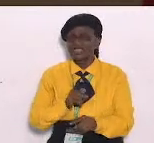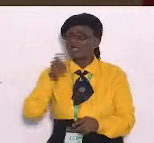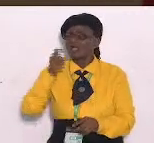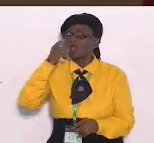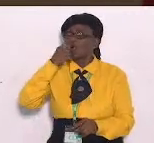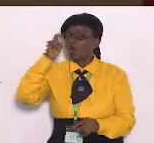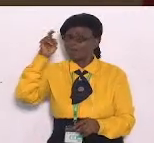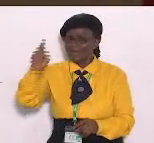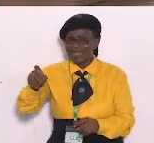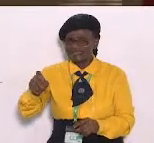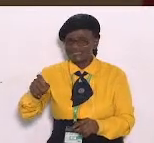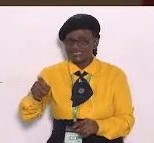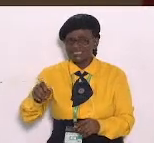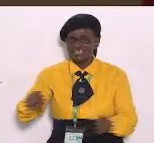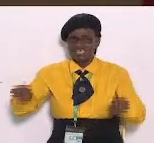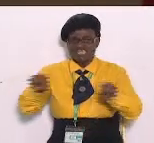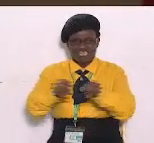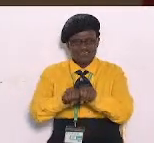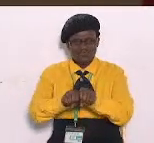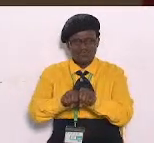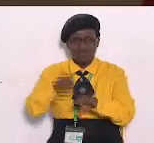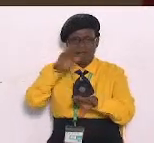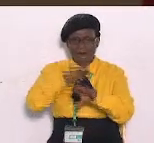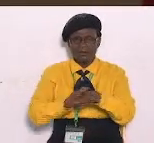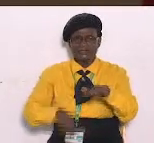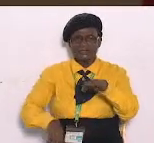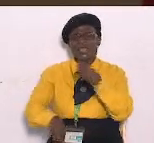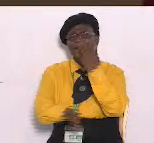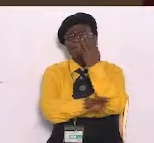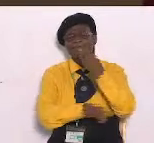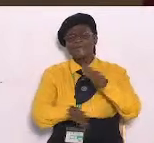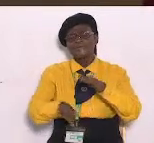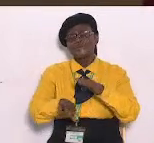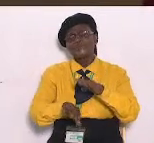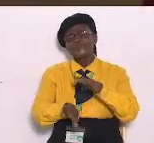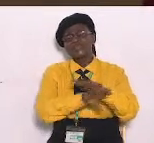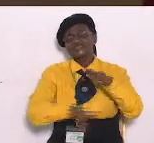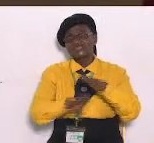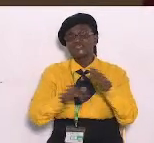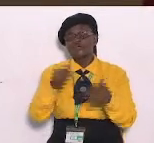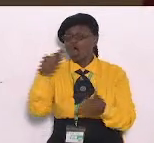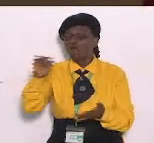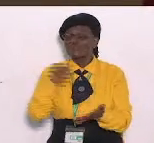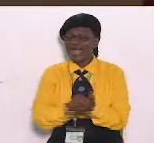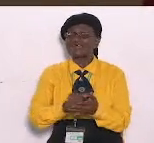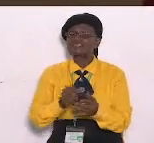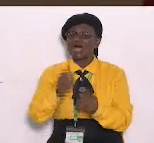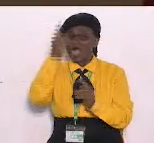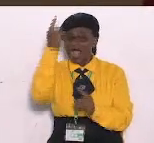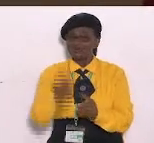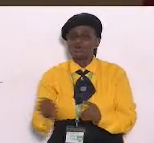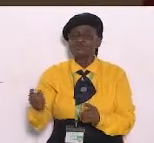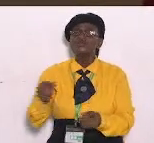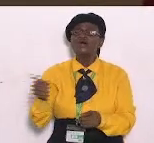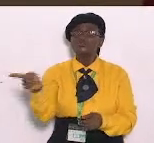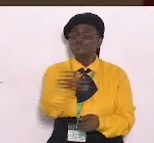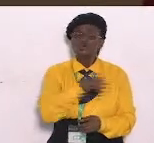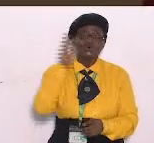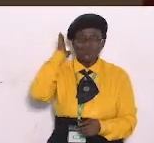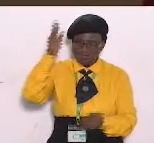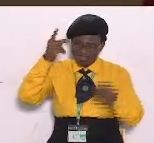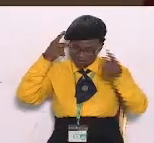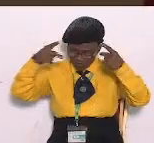décrte maintenant mais sur la base de cela seulement vous